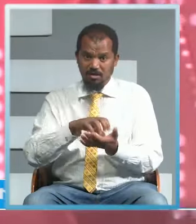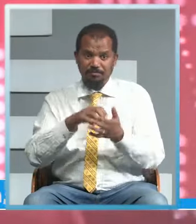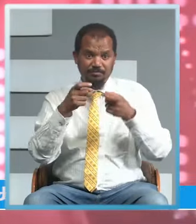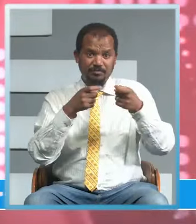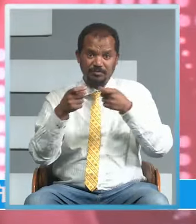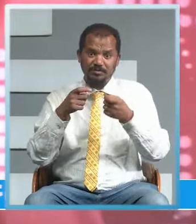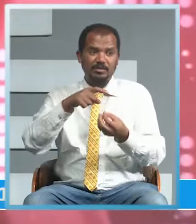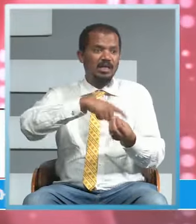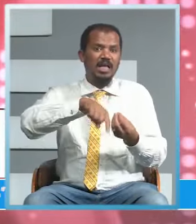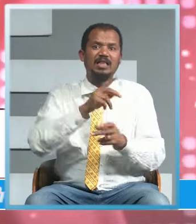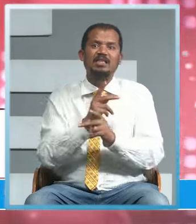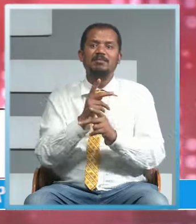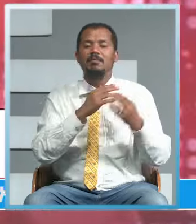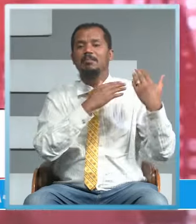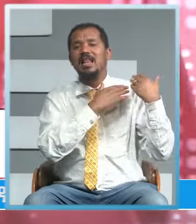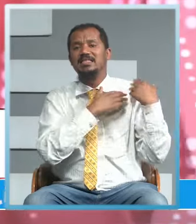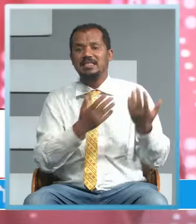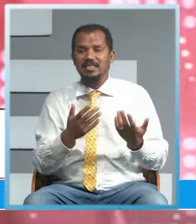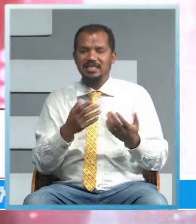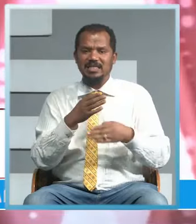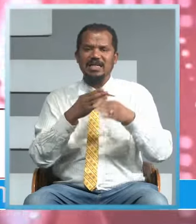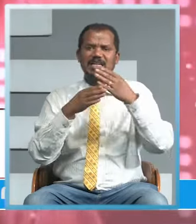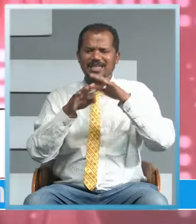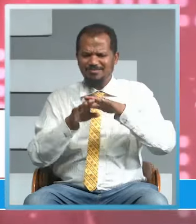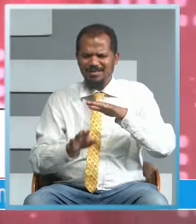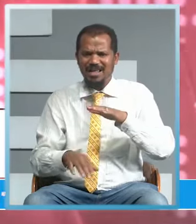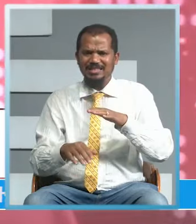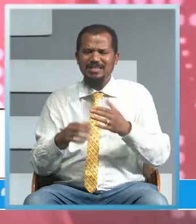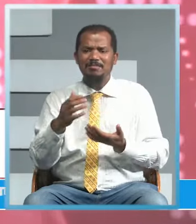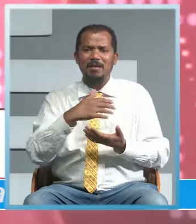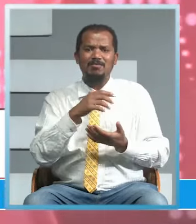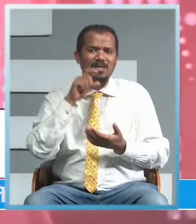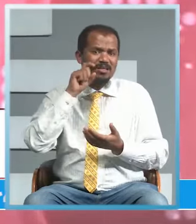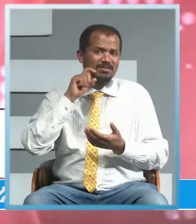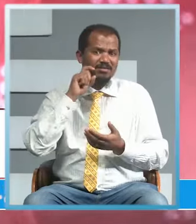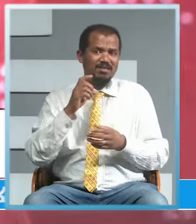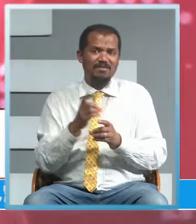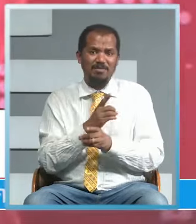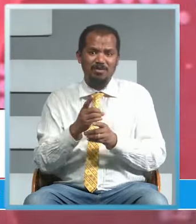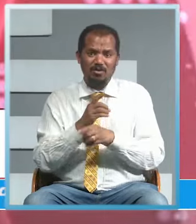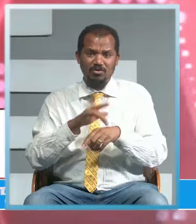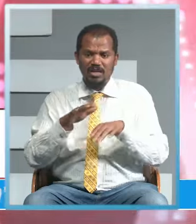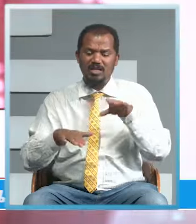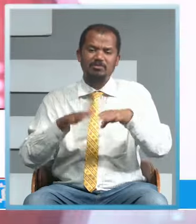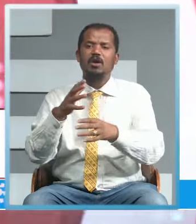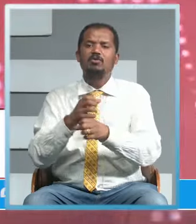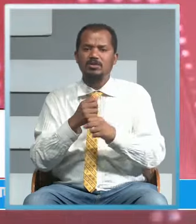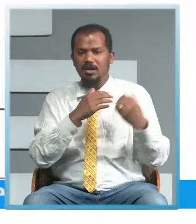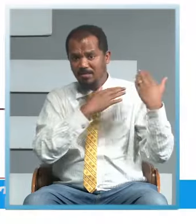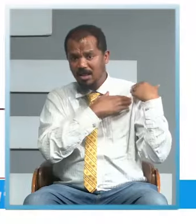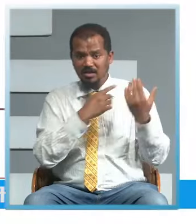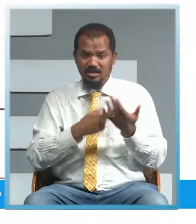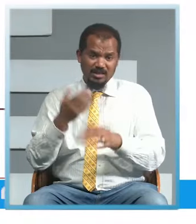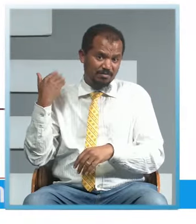የአዲስ አበባ ከተማ አስተዳደር አካባቢ ጥበቃ ባለስልጣን ከደረጃ በታች በሚያመርቱ የፕላስቲክ ፋብሪካዎች ላይ እርምጃ